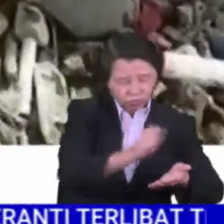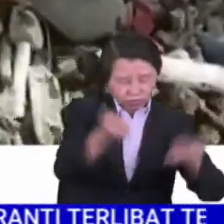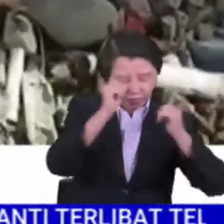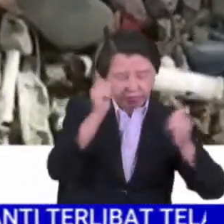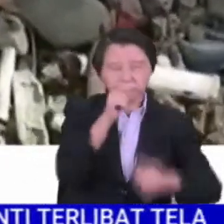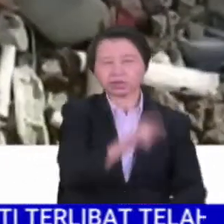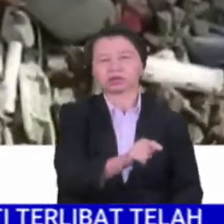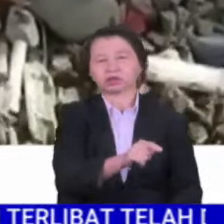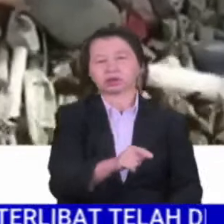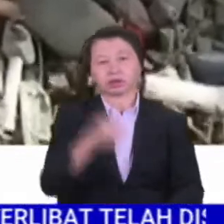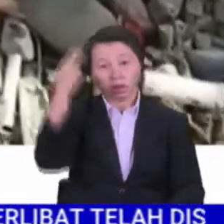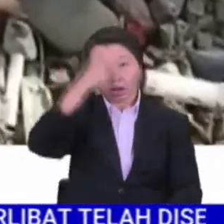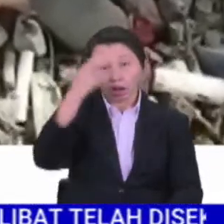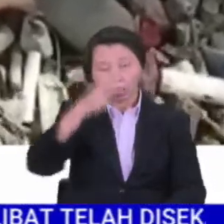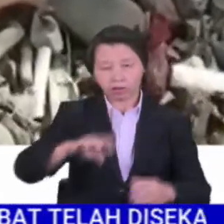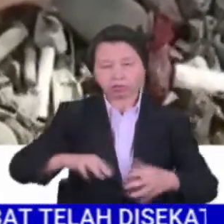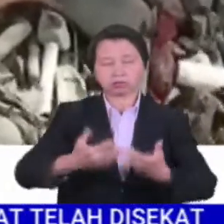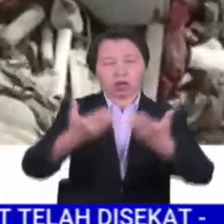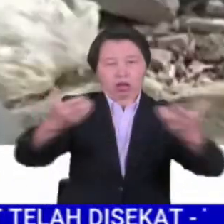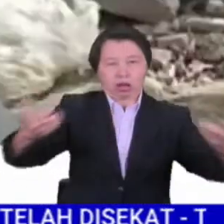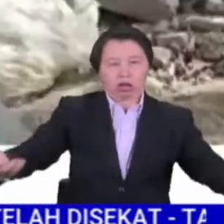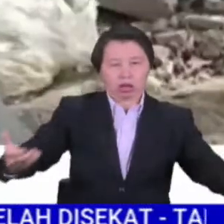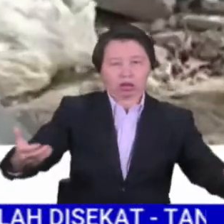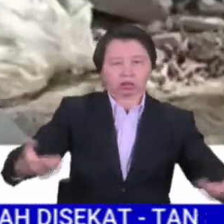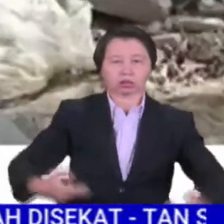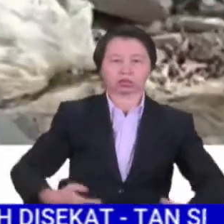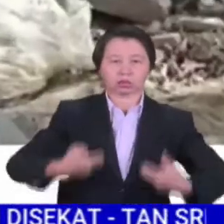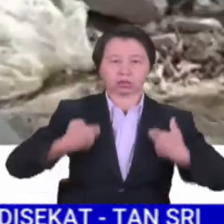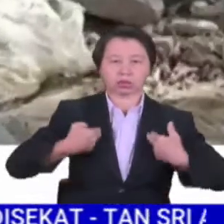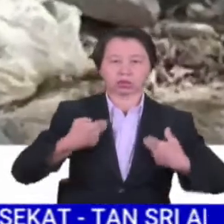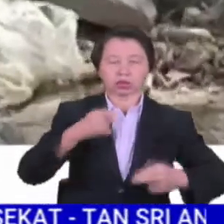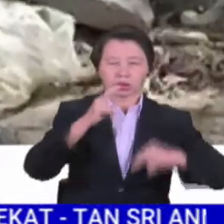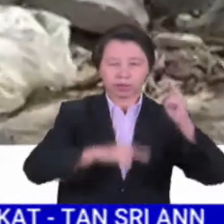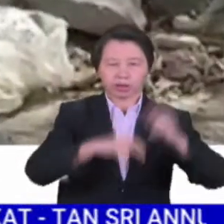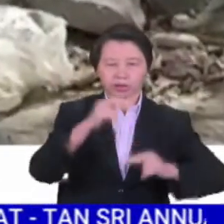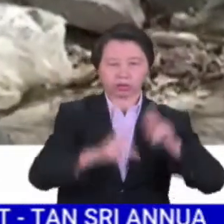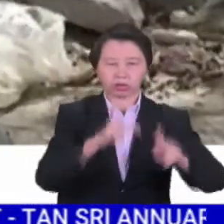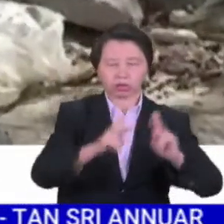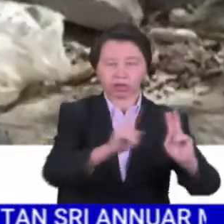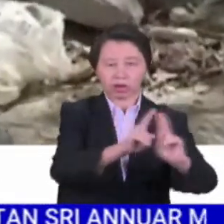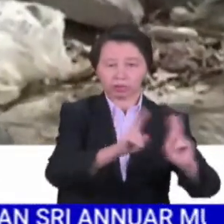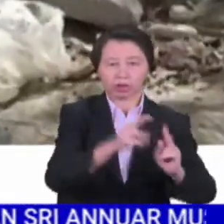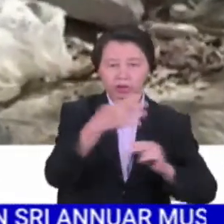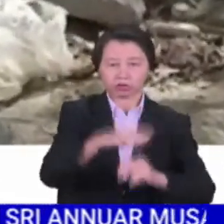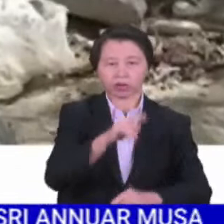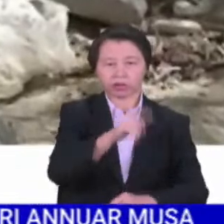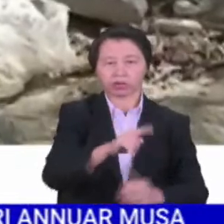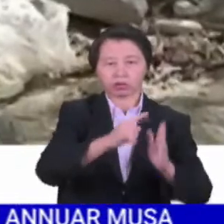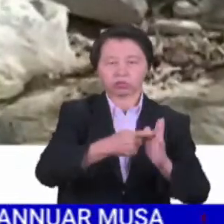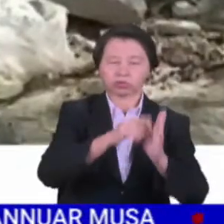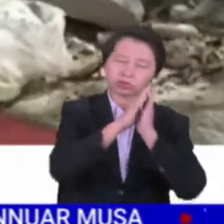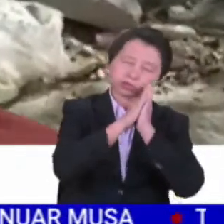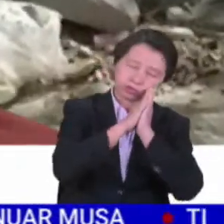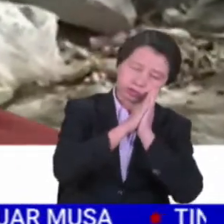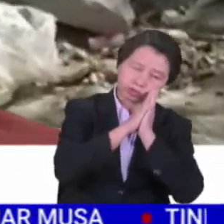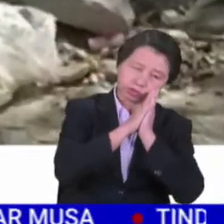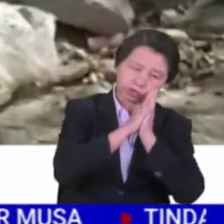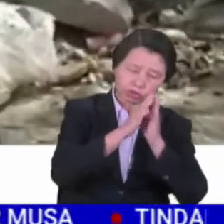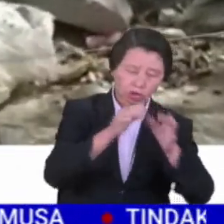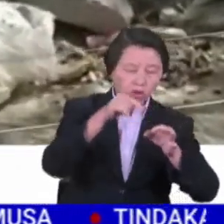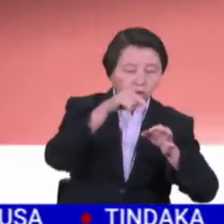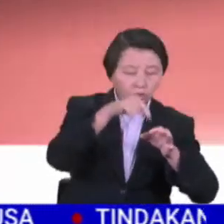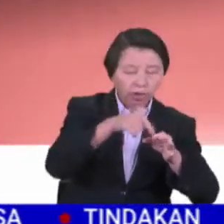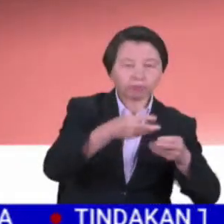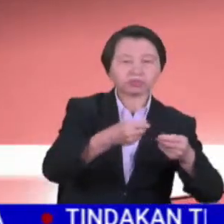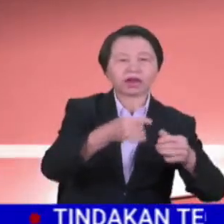dirinya. Haji telah diasingkan sepanjang hayatnya yang dibina penduduk kampung selepas dia mula tidur di dalam lubang di